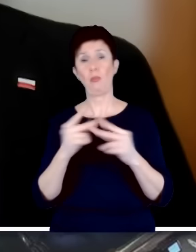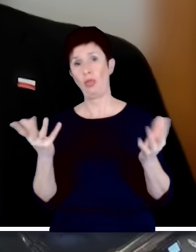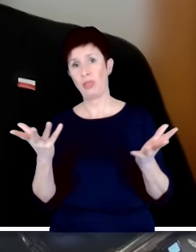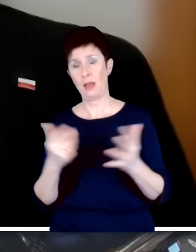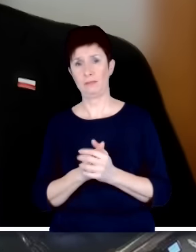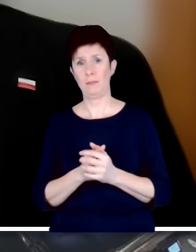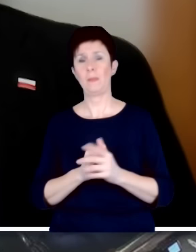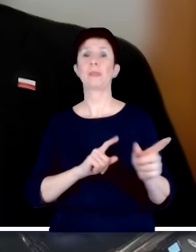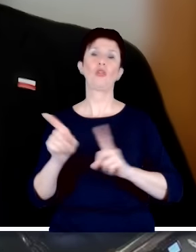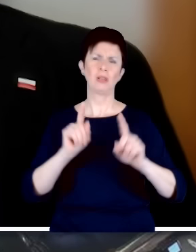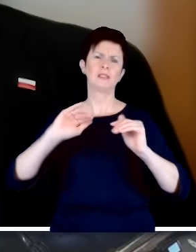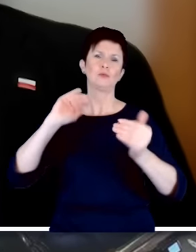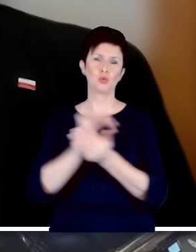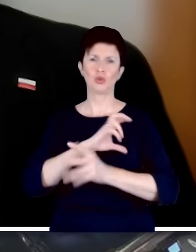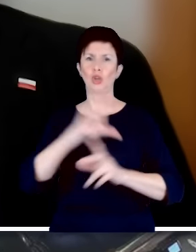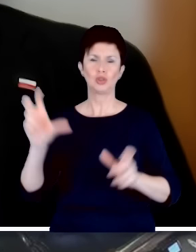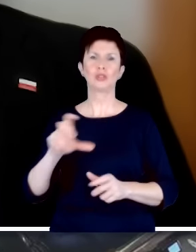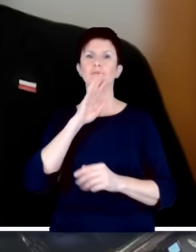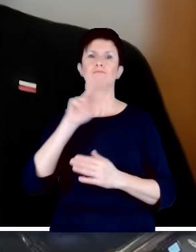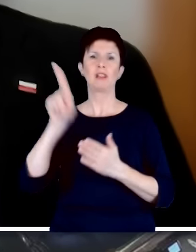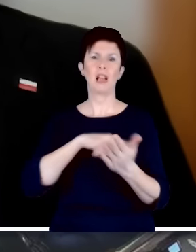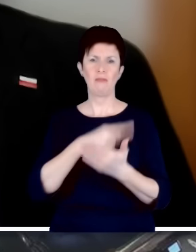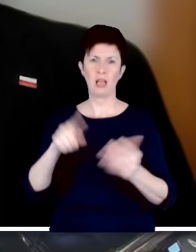ten projekt, czy go dalej kontynuować?